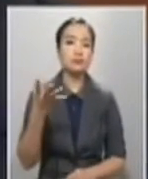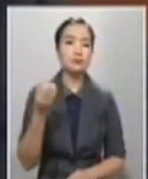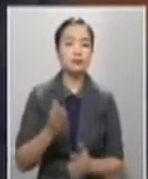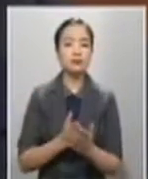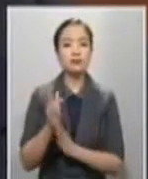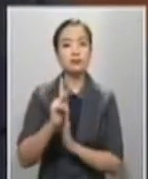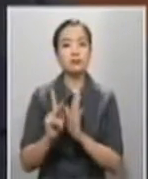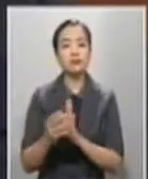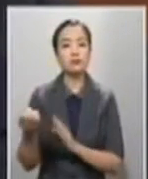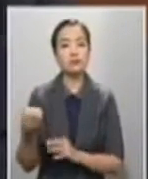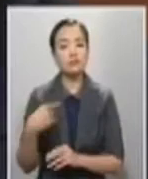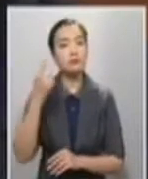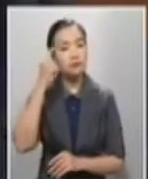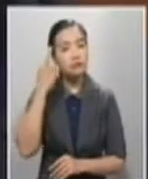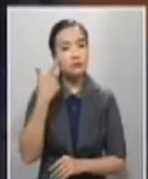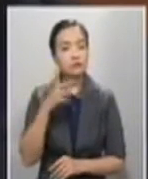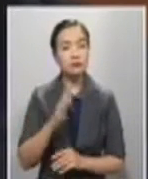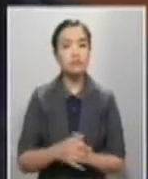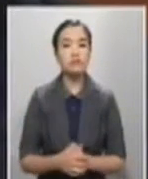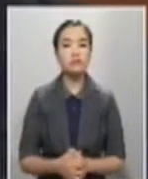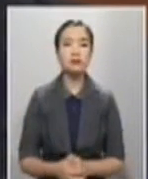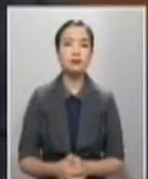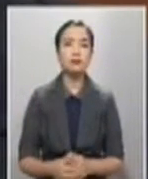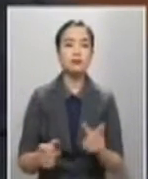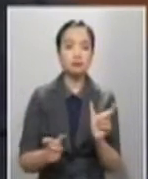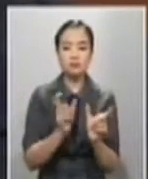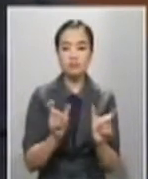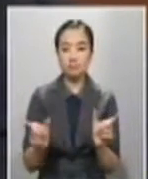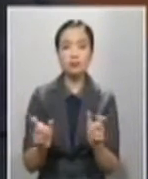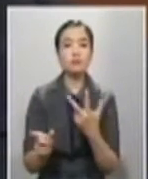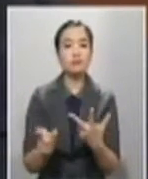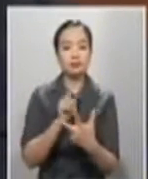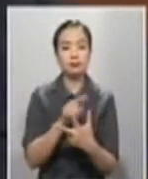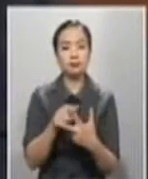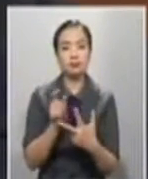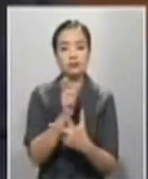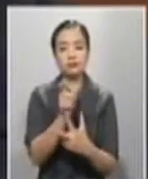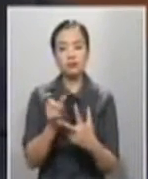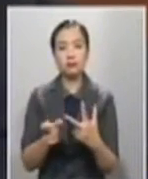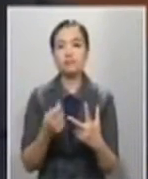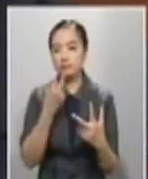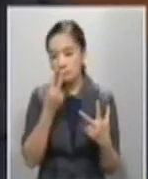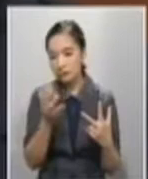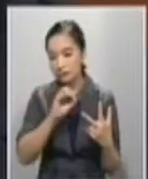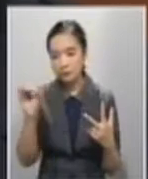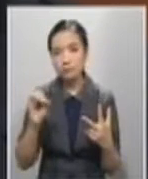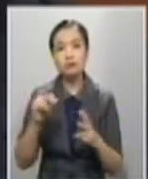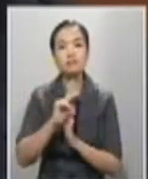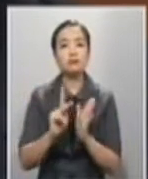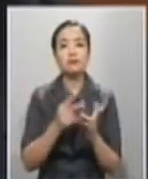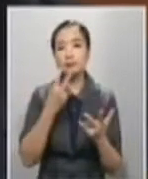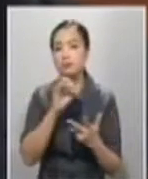ายหลายท่านก็ออกมาความเห็นแล้วว่าสามคำเนี่ยมันไม่ปรากฏในบทบัญญัติของกฎหมายจบได้เลยนะครับ